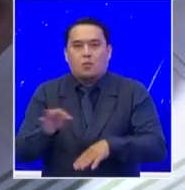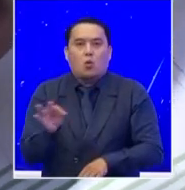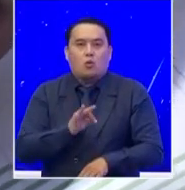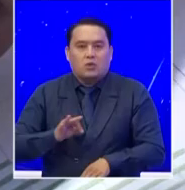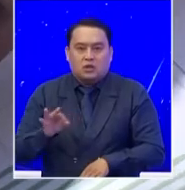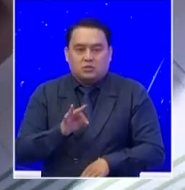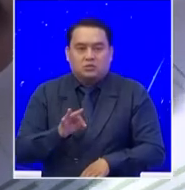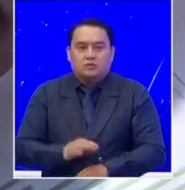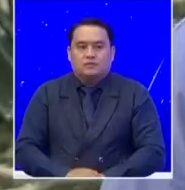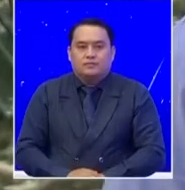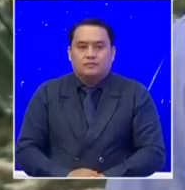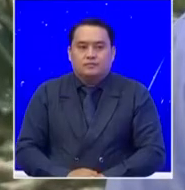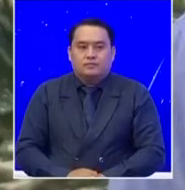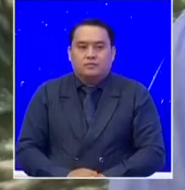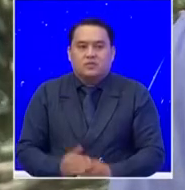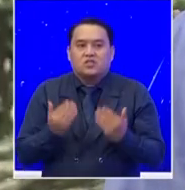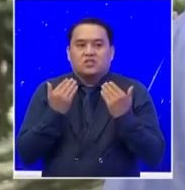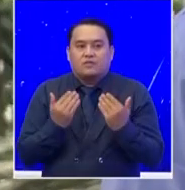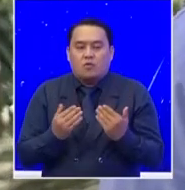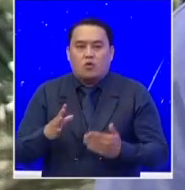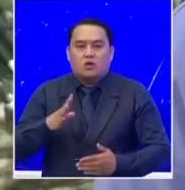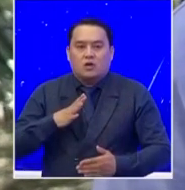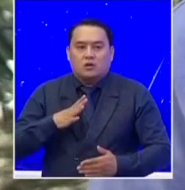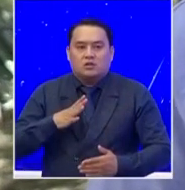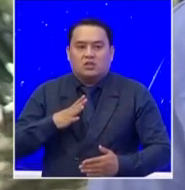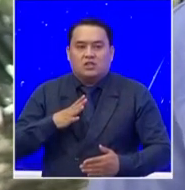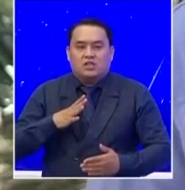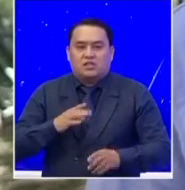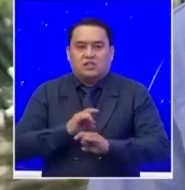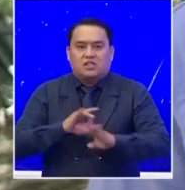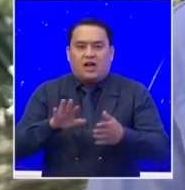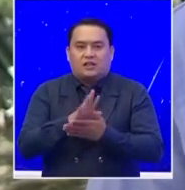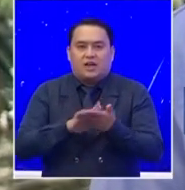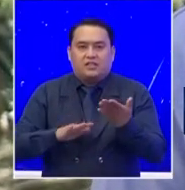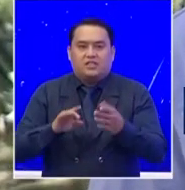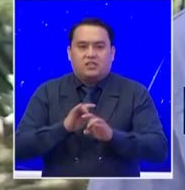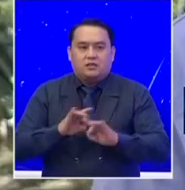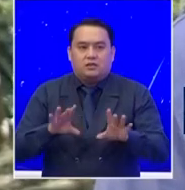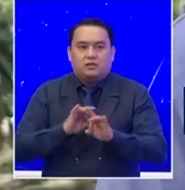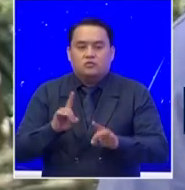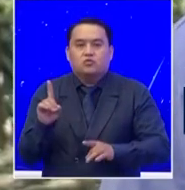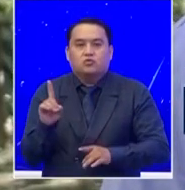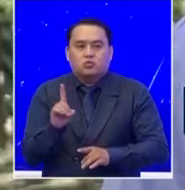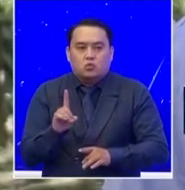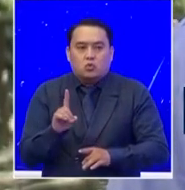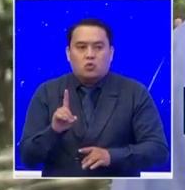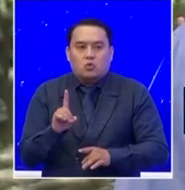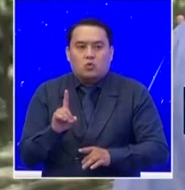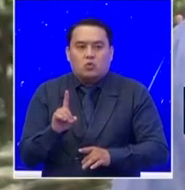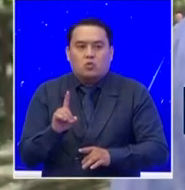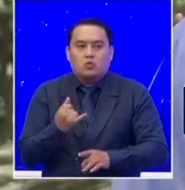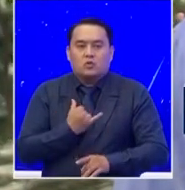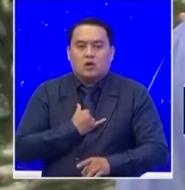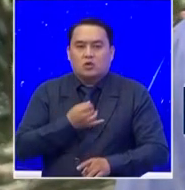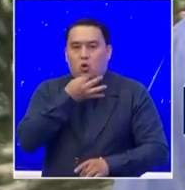области Батыржан Байжуманов. Сегодня вы говорите 90 человек работают. Через центр занятости сколько? 40 человек. Ну, в любом